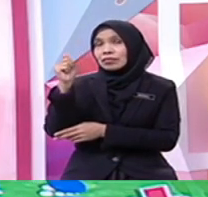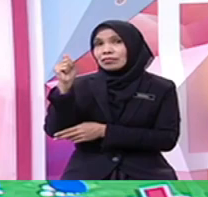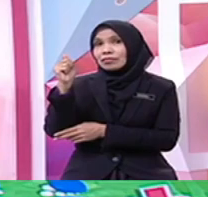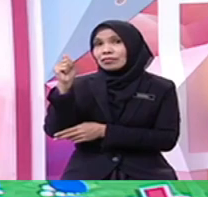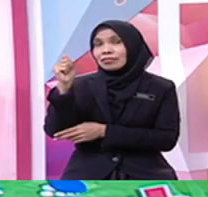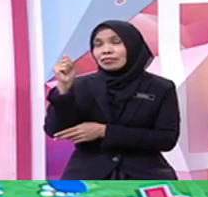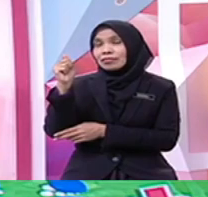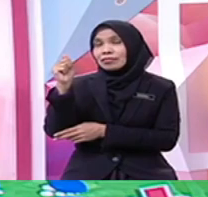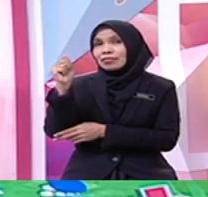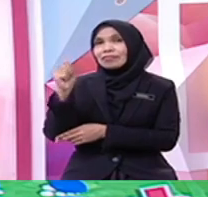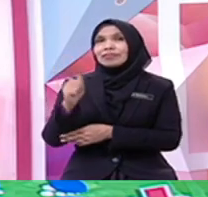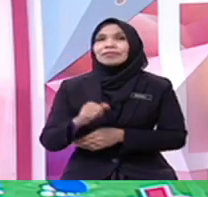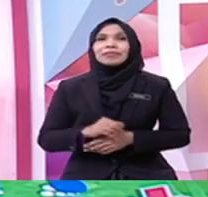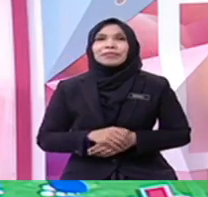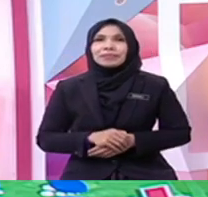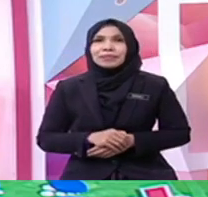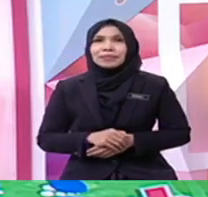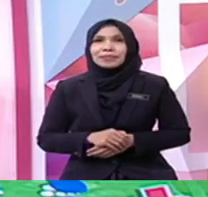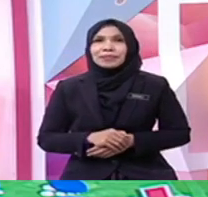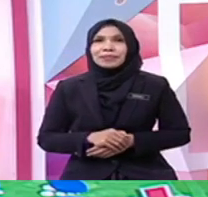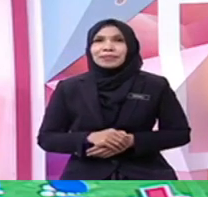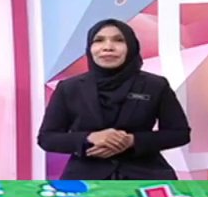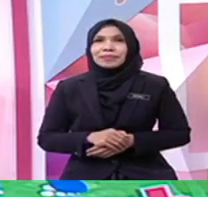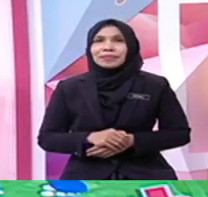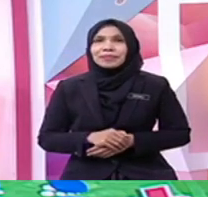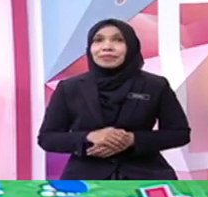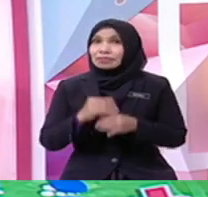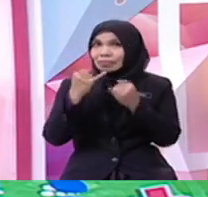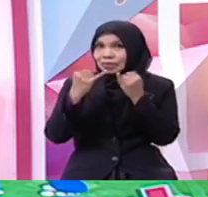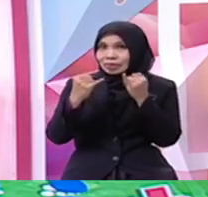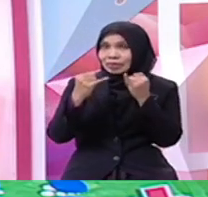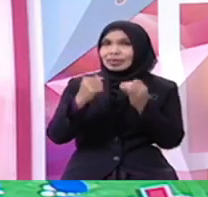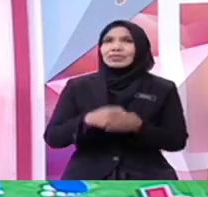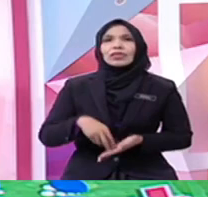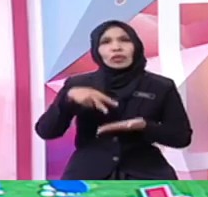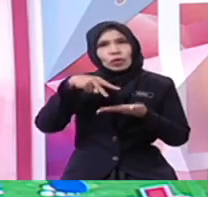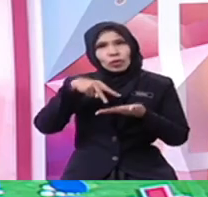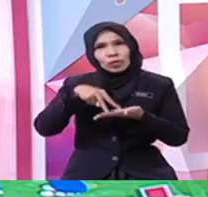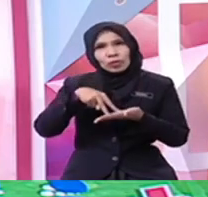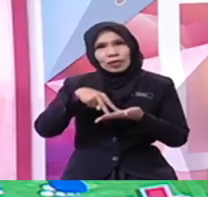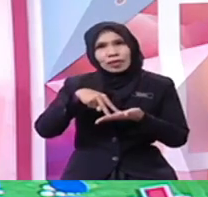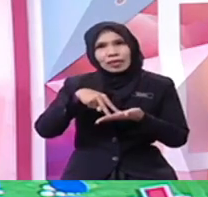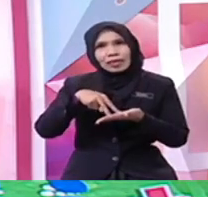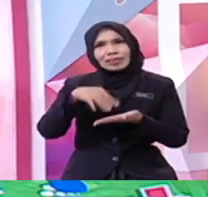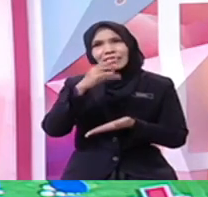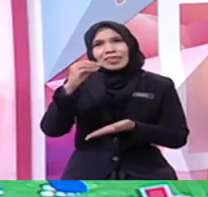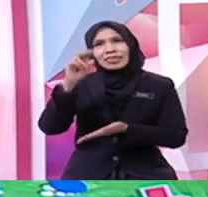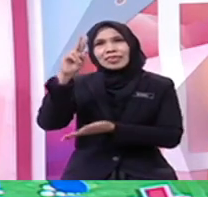Mira yes Oh kita terus kayaknya terakhir melompat dan